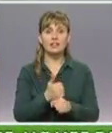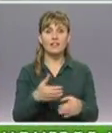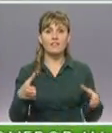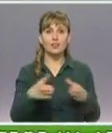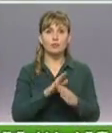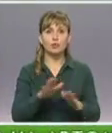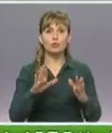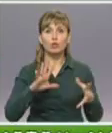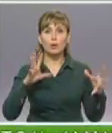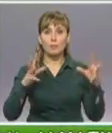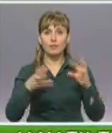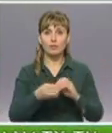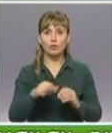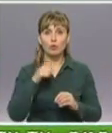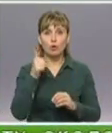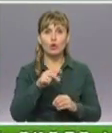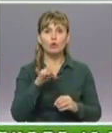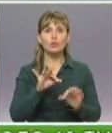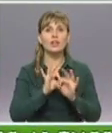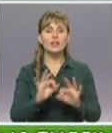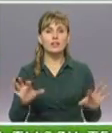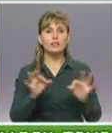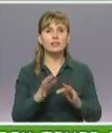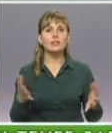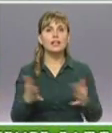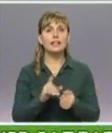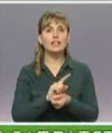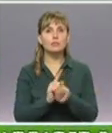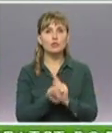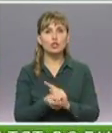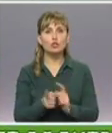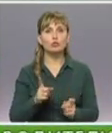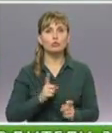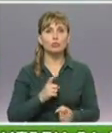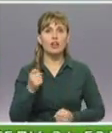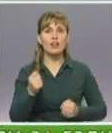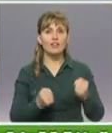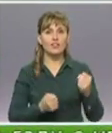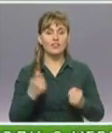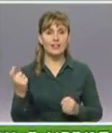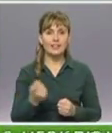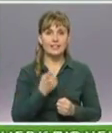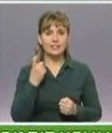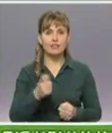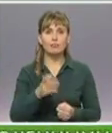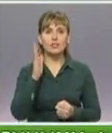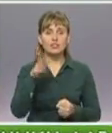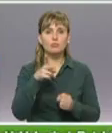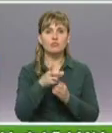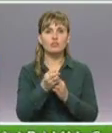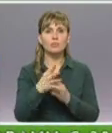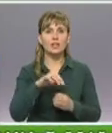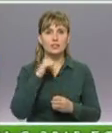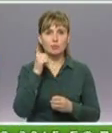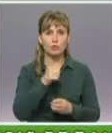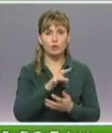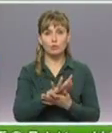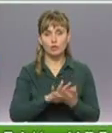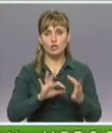заместитель главы ведомства не только подводил итоги года, но и рассказал, какие изменения ждут автовладельцев в